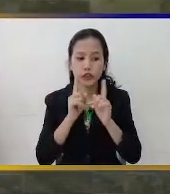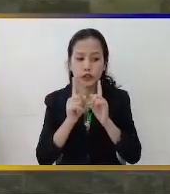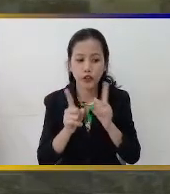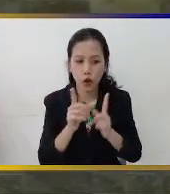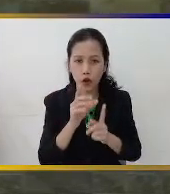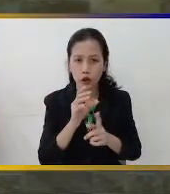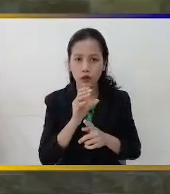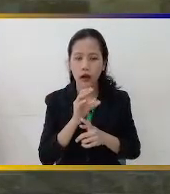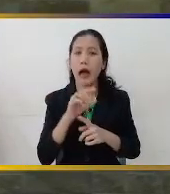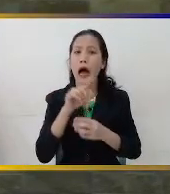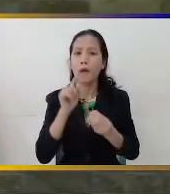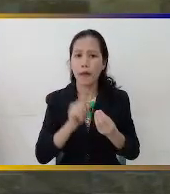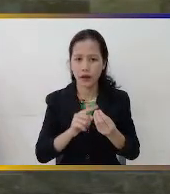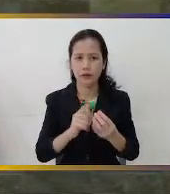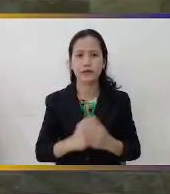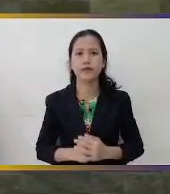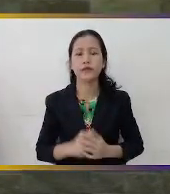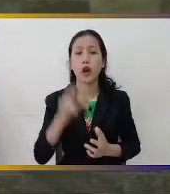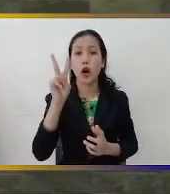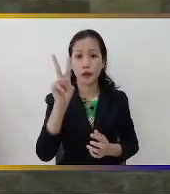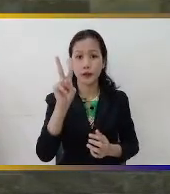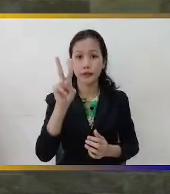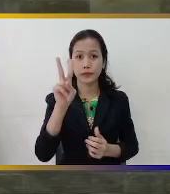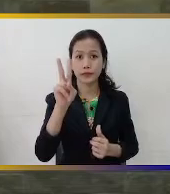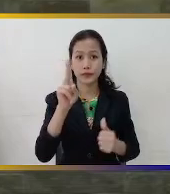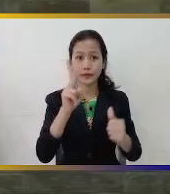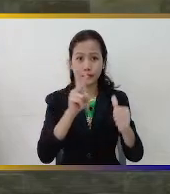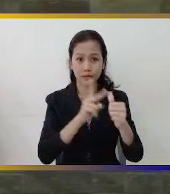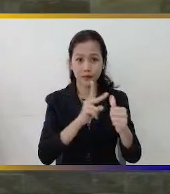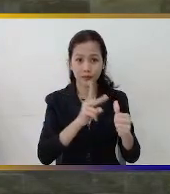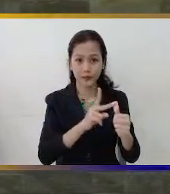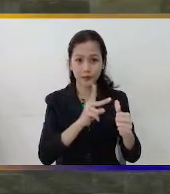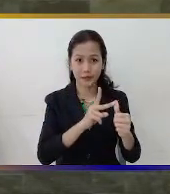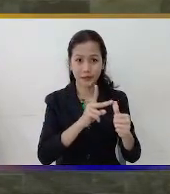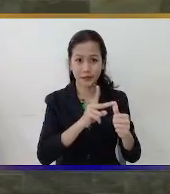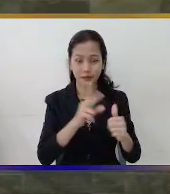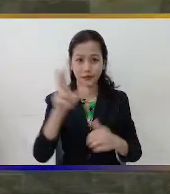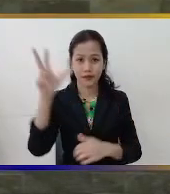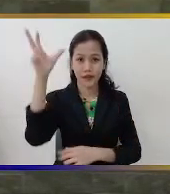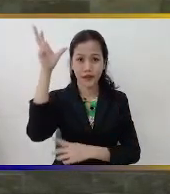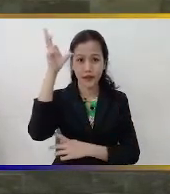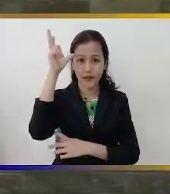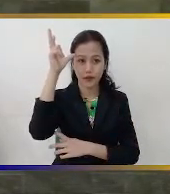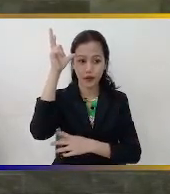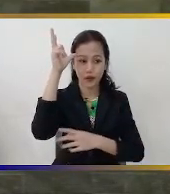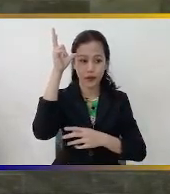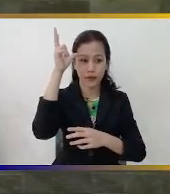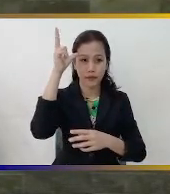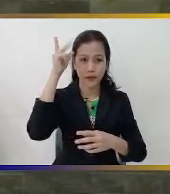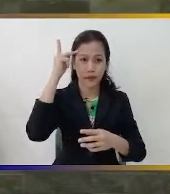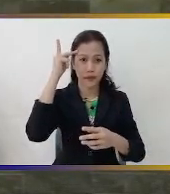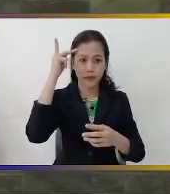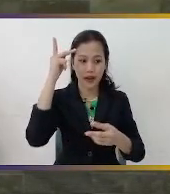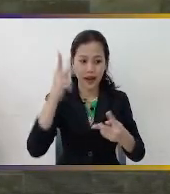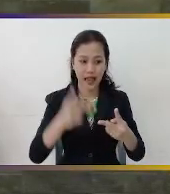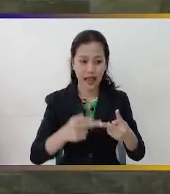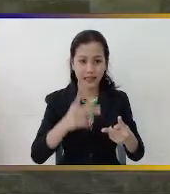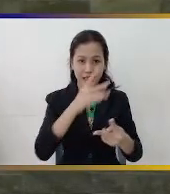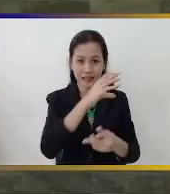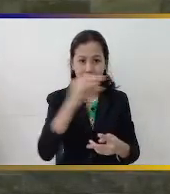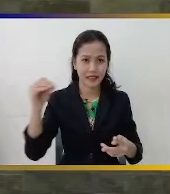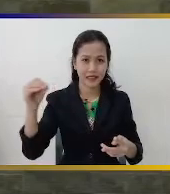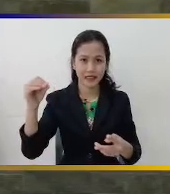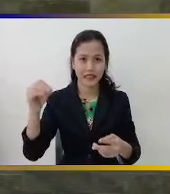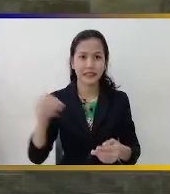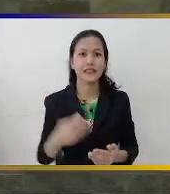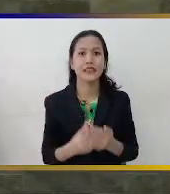And the second sin is the evil plans and devices. Okay, ito po, kung naalala niyo po, binanggit